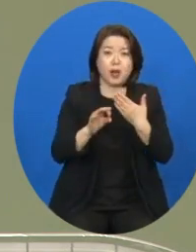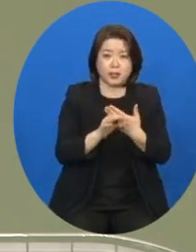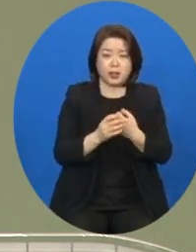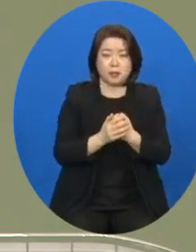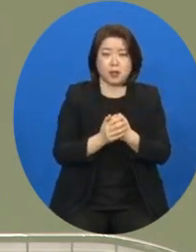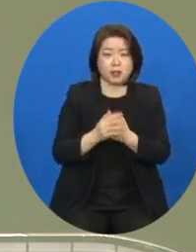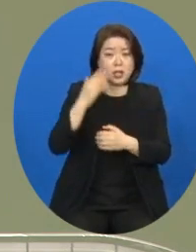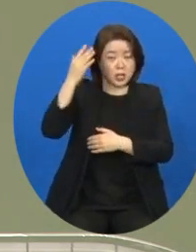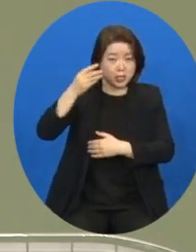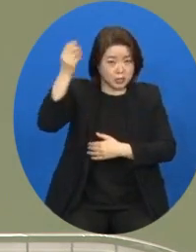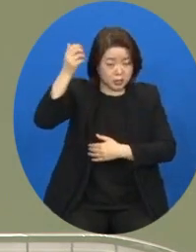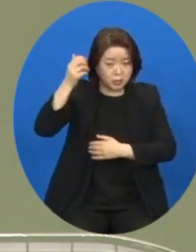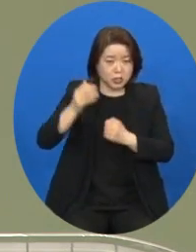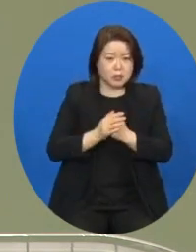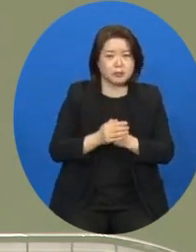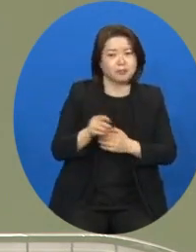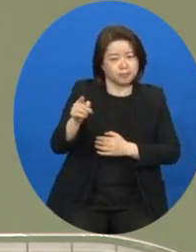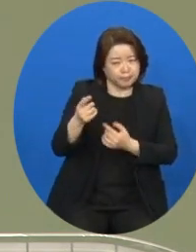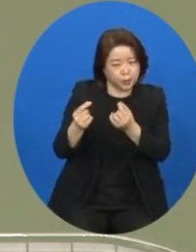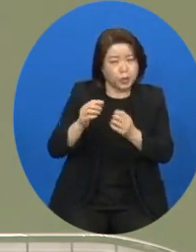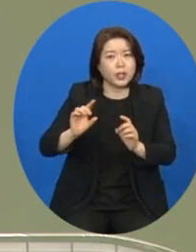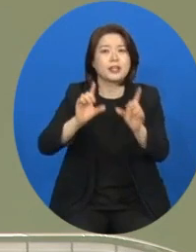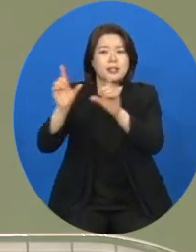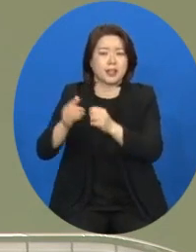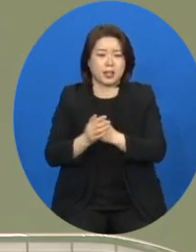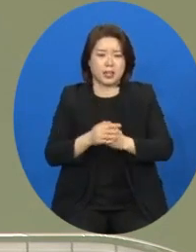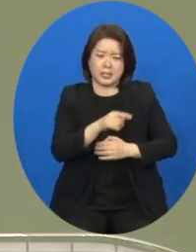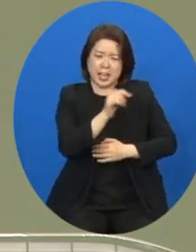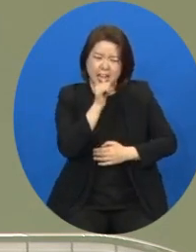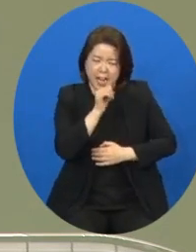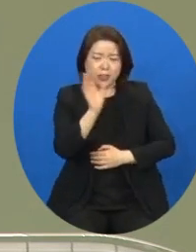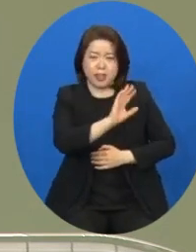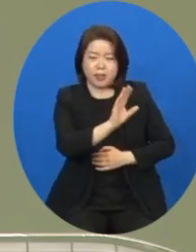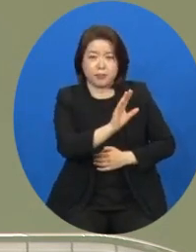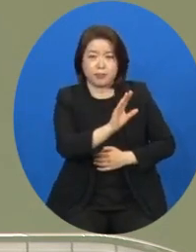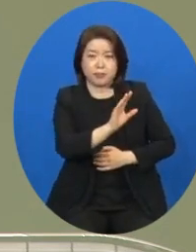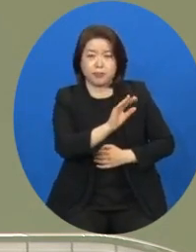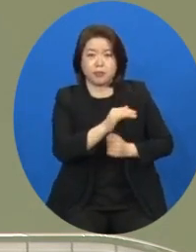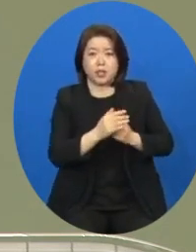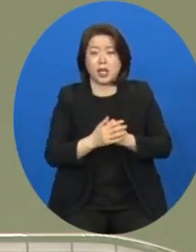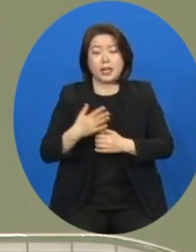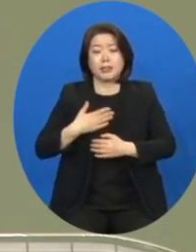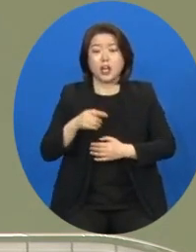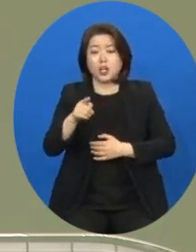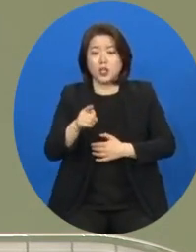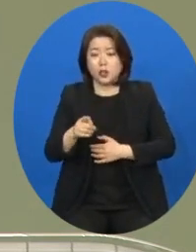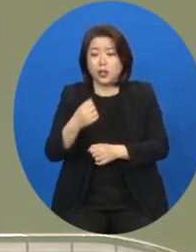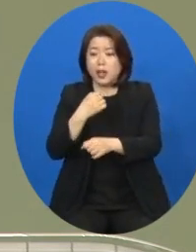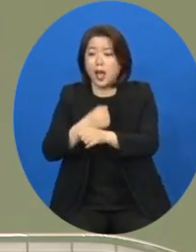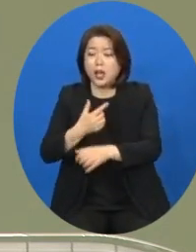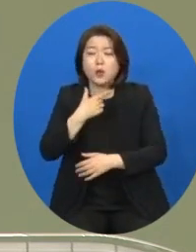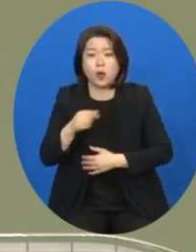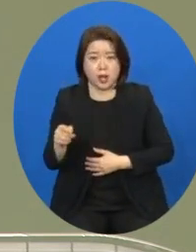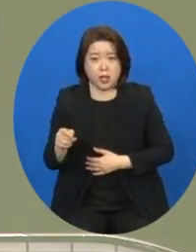여러분들에게 이렇게 살아라. 절대로 이렇게 가서는 안 돼. 나는 너가 이렇게 하기를